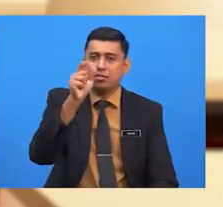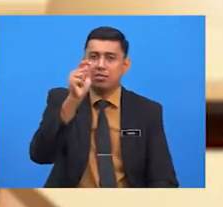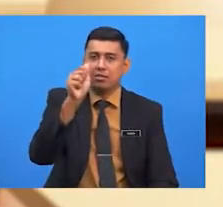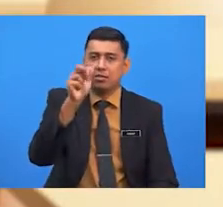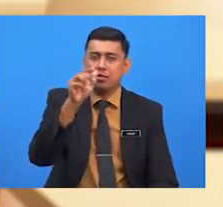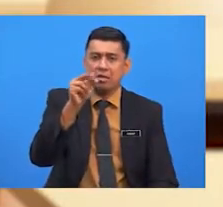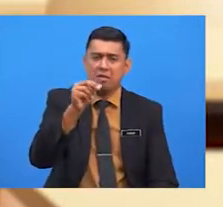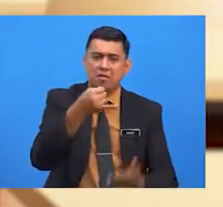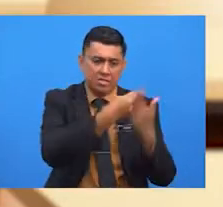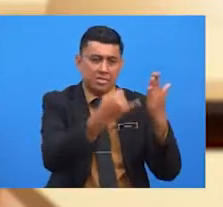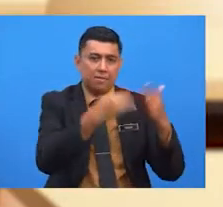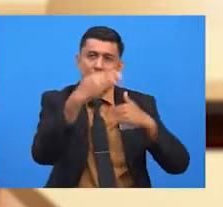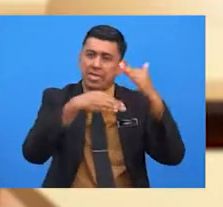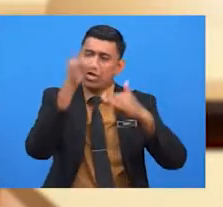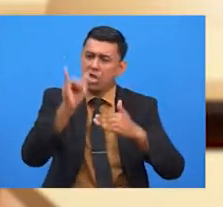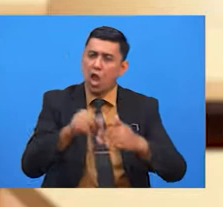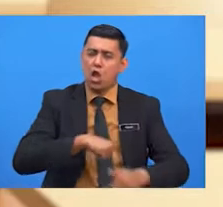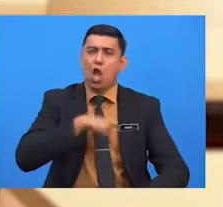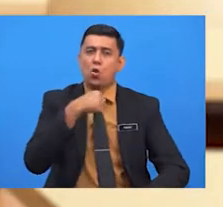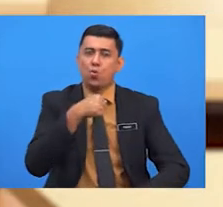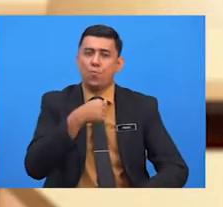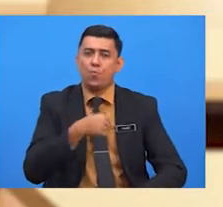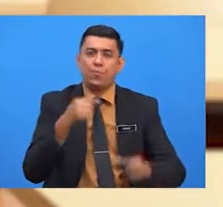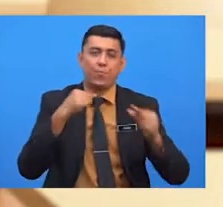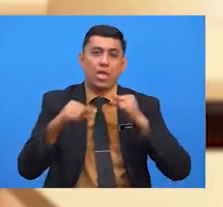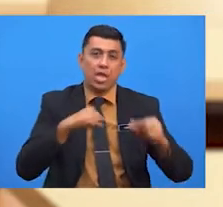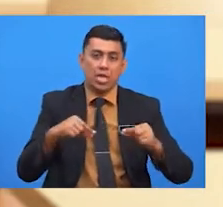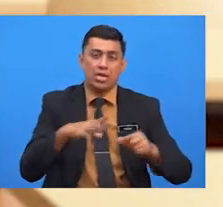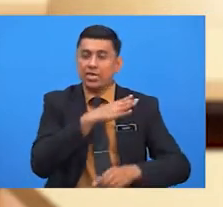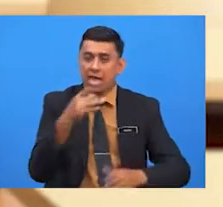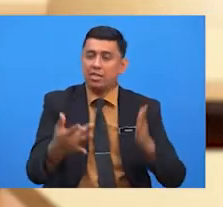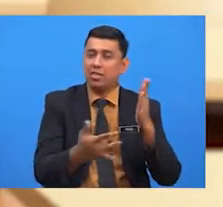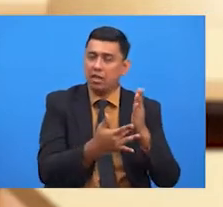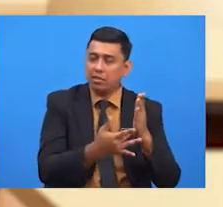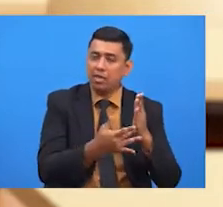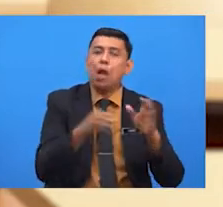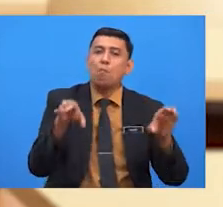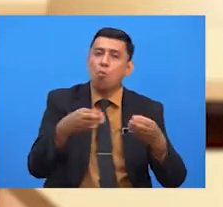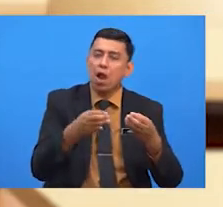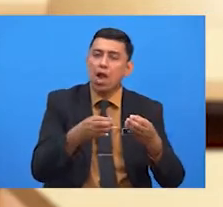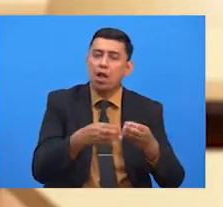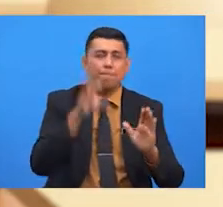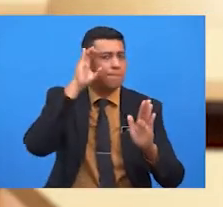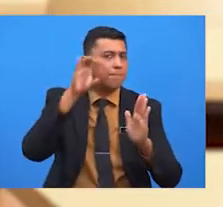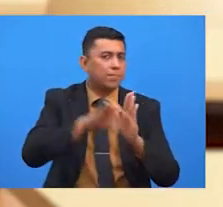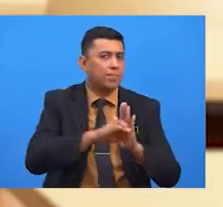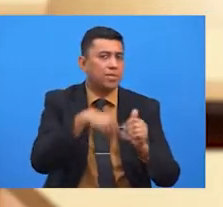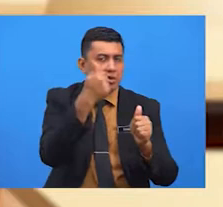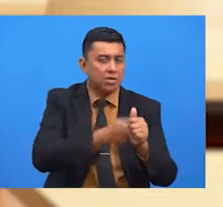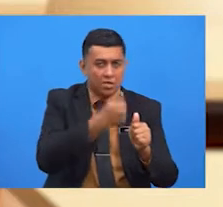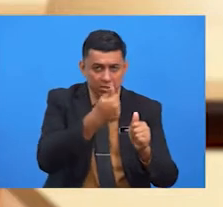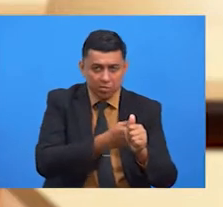yang mengagumkan. Gaya dan teknik yang mereka gunakan menggambarkan setiap